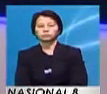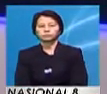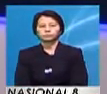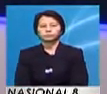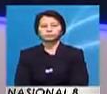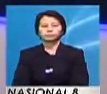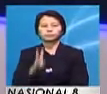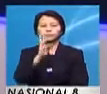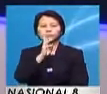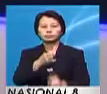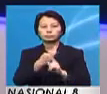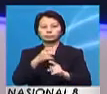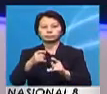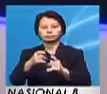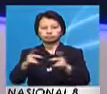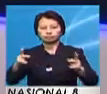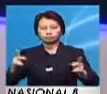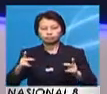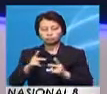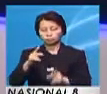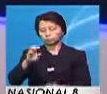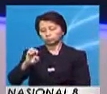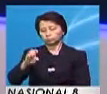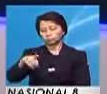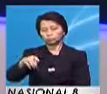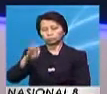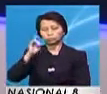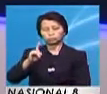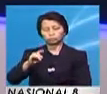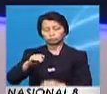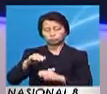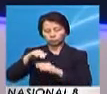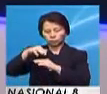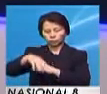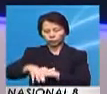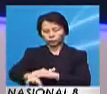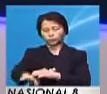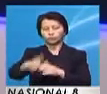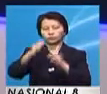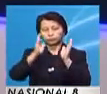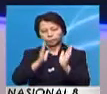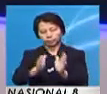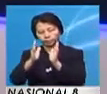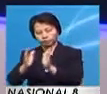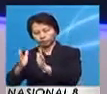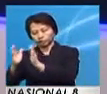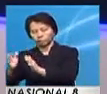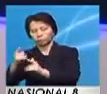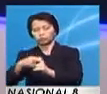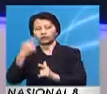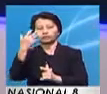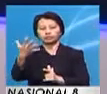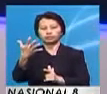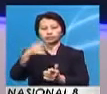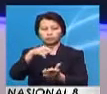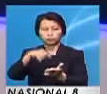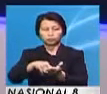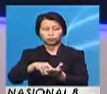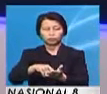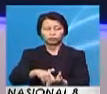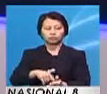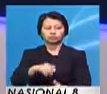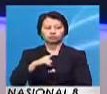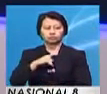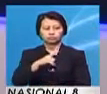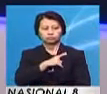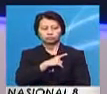Sementara itu, air dari empangan Pedu di Padang Terap Kedah pula akan dilepaskan secara berperingkat-peringkat sehingga Mei ini. Menurut Esko Negeri Datuk Seraya Yaakob,